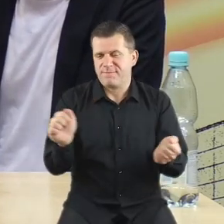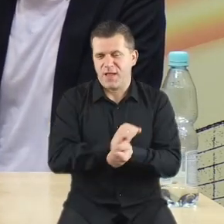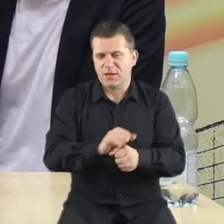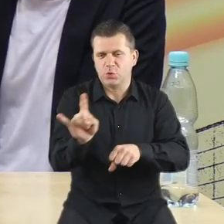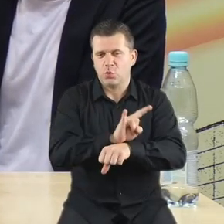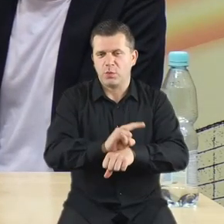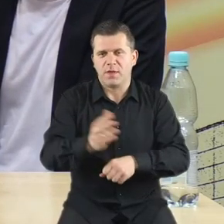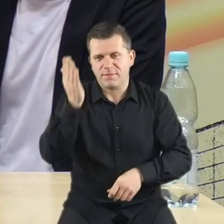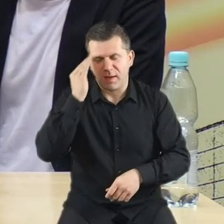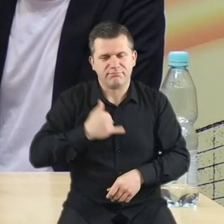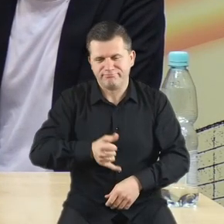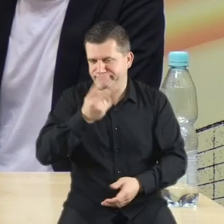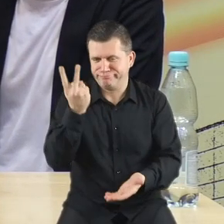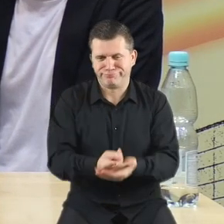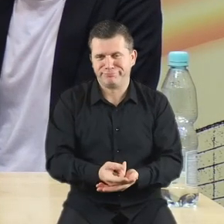nie mam szans.